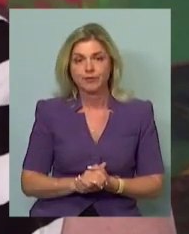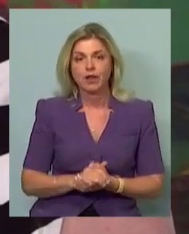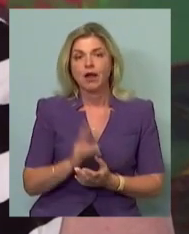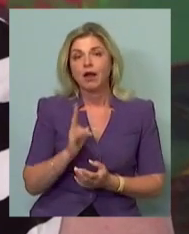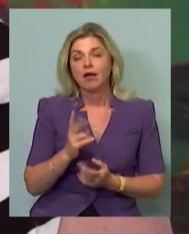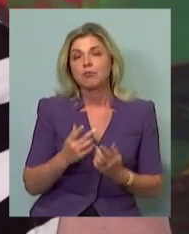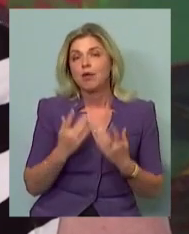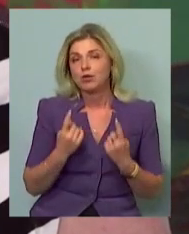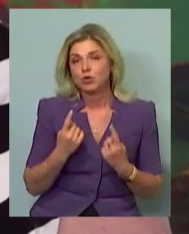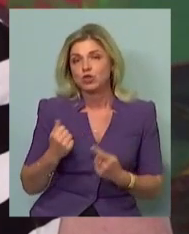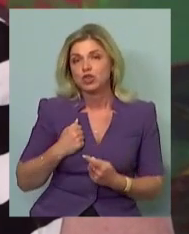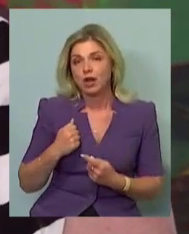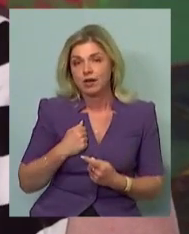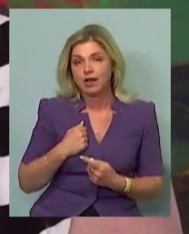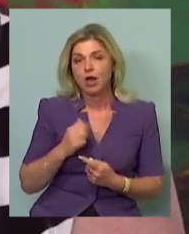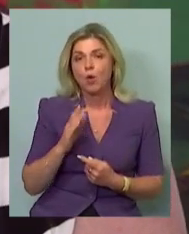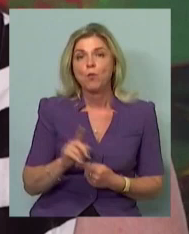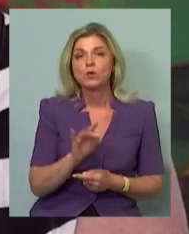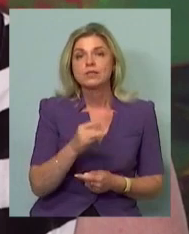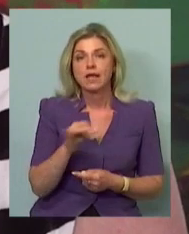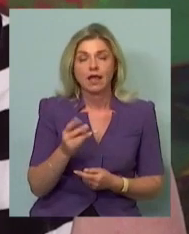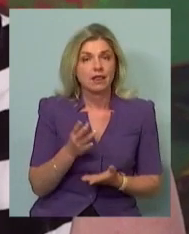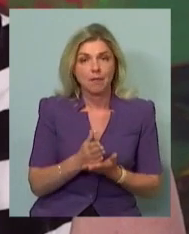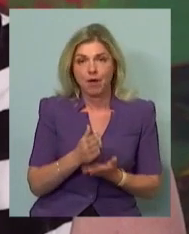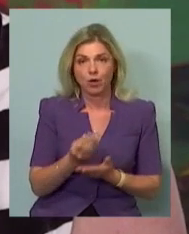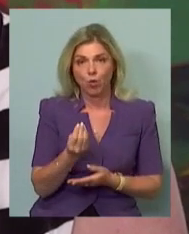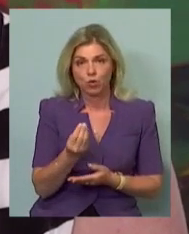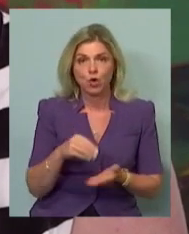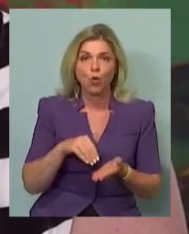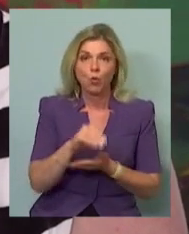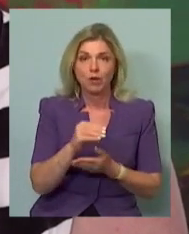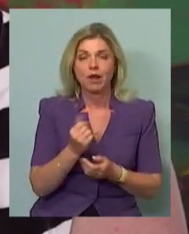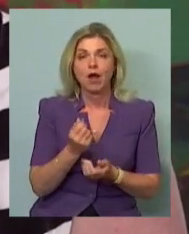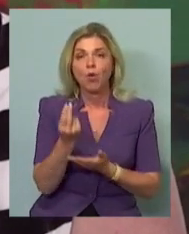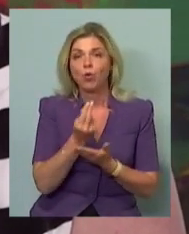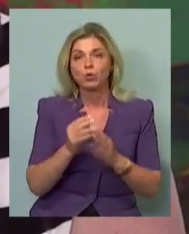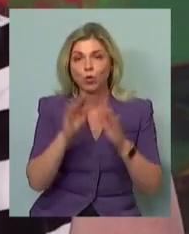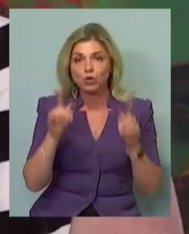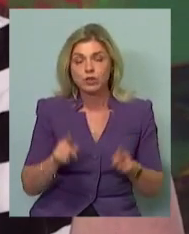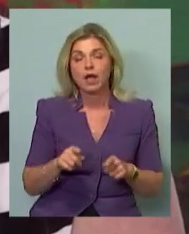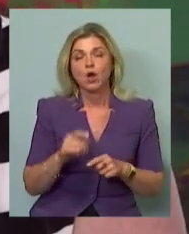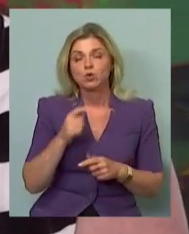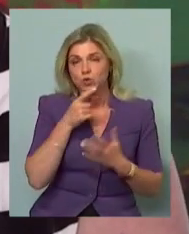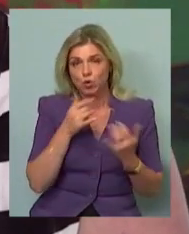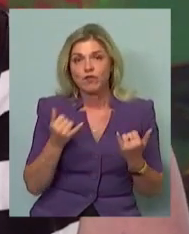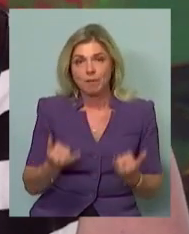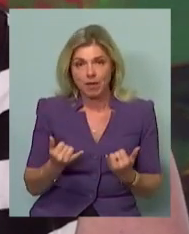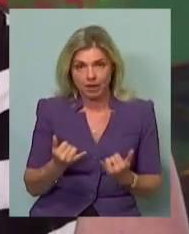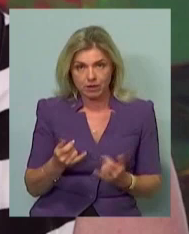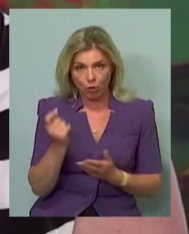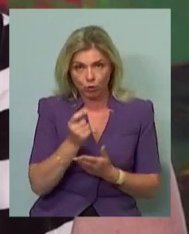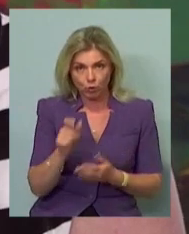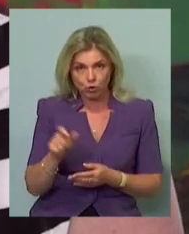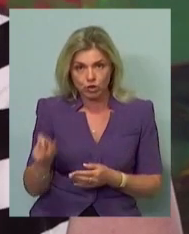превеликий жаль, музей не має коштів на придбання робіт сучасних художників. І у нас вже з'явилася